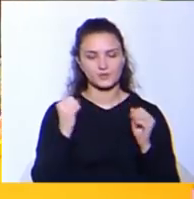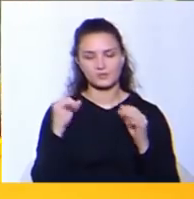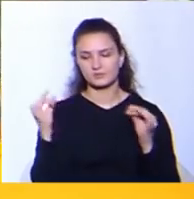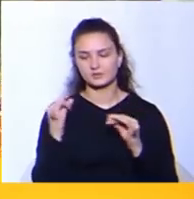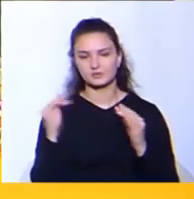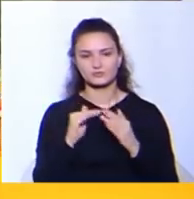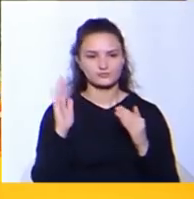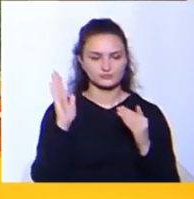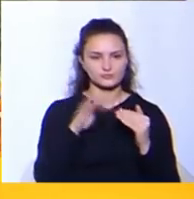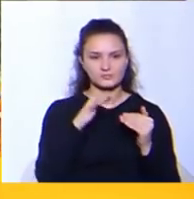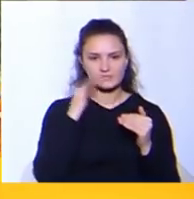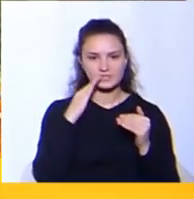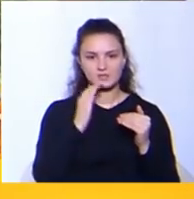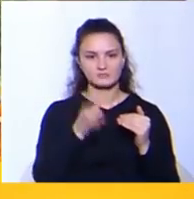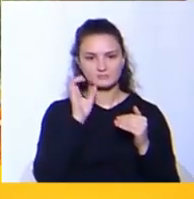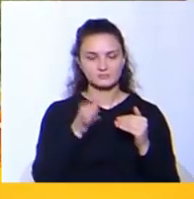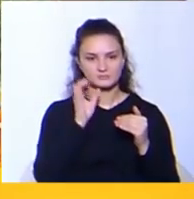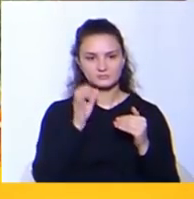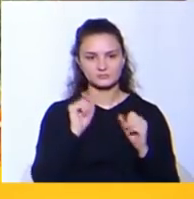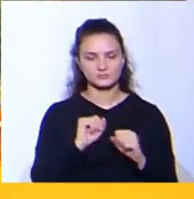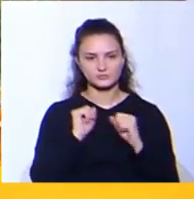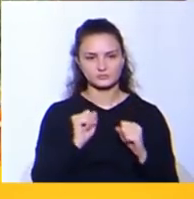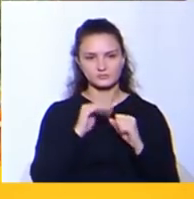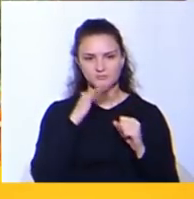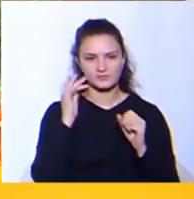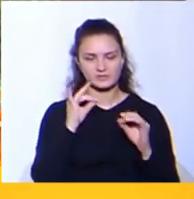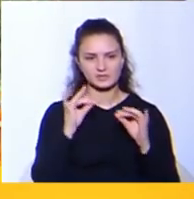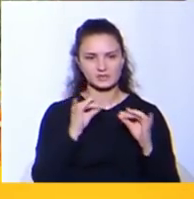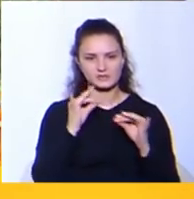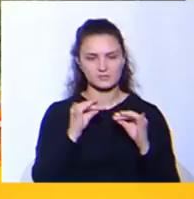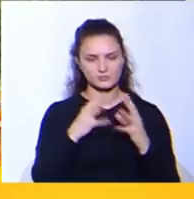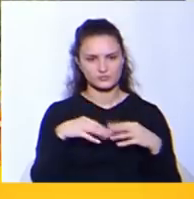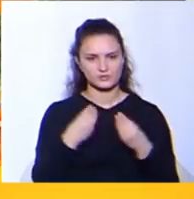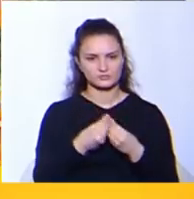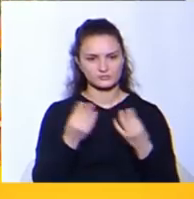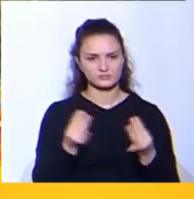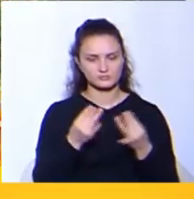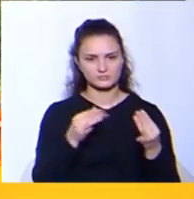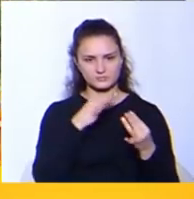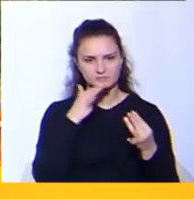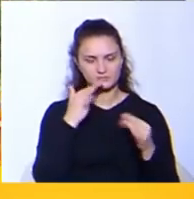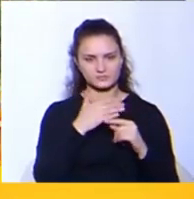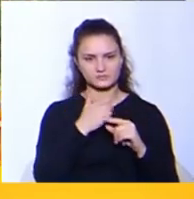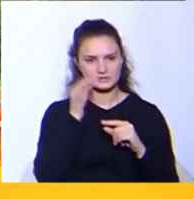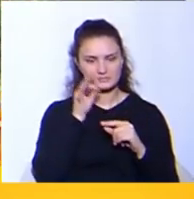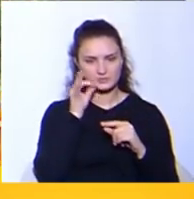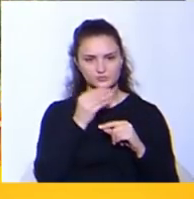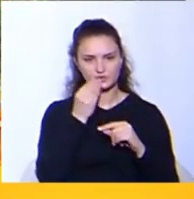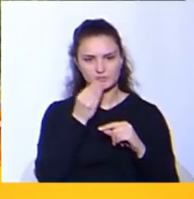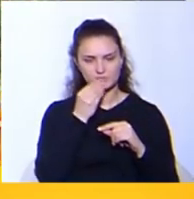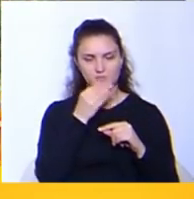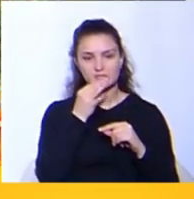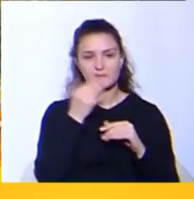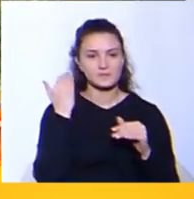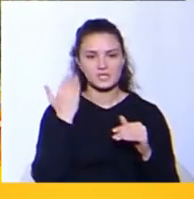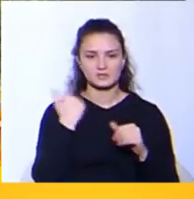მერე უჩვეულოდ ბევრ წყალს სვამს, ცდილობს ბევრი ილაპარაკოს ოჯახში და შეიძლება ძალიან ბევრი ტკბილეული შეჭამოს, რასაც მანამდე